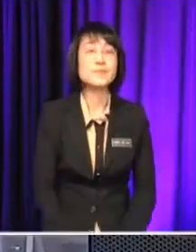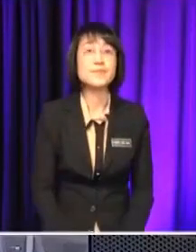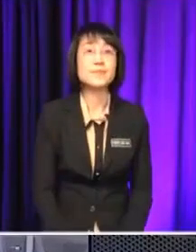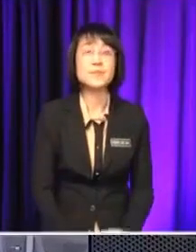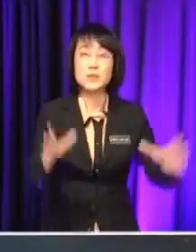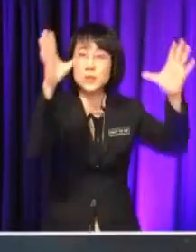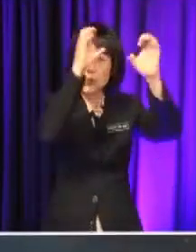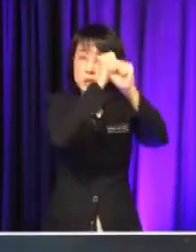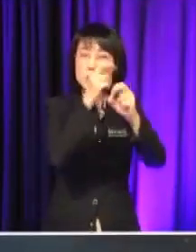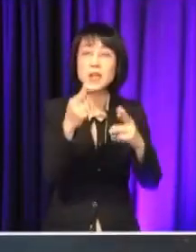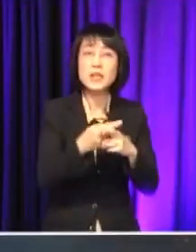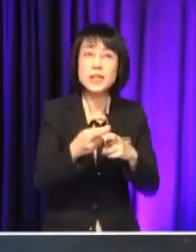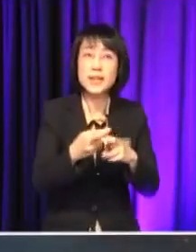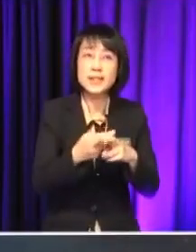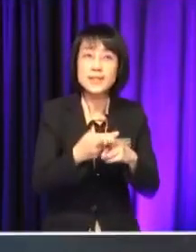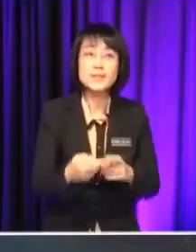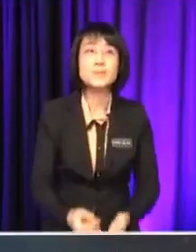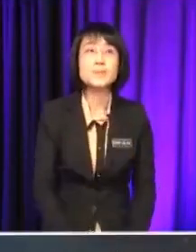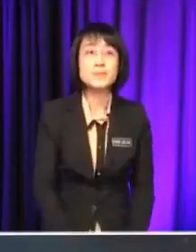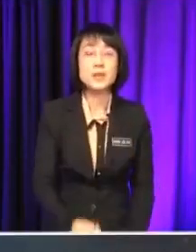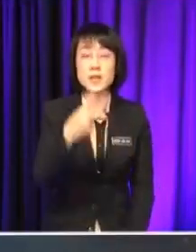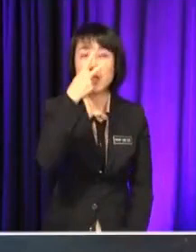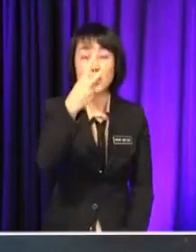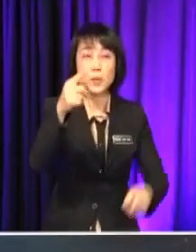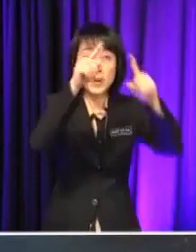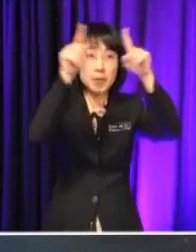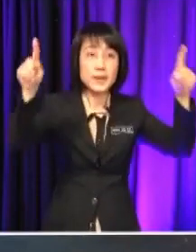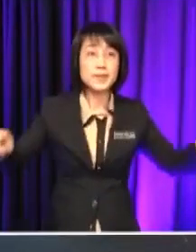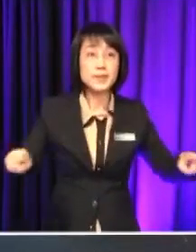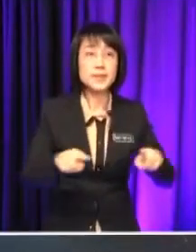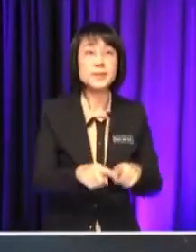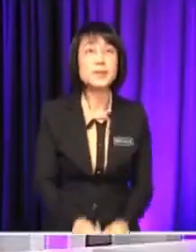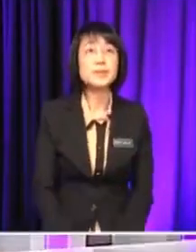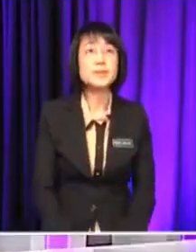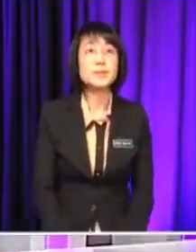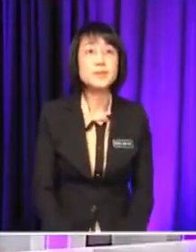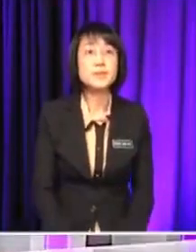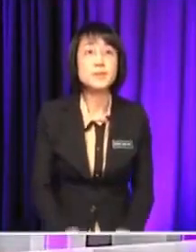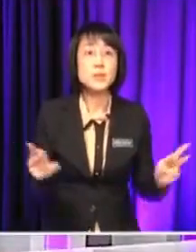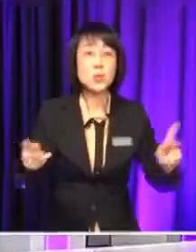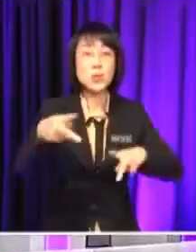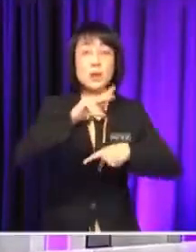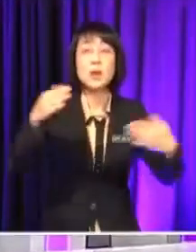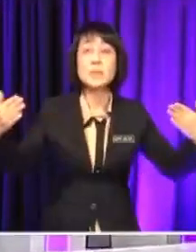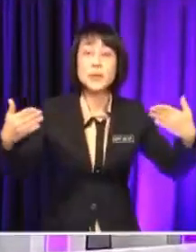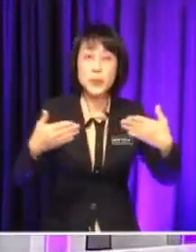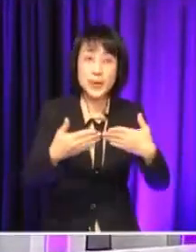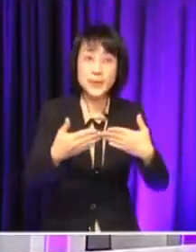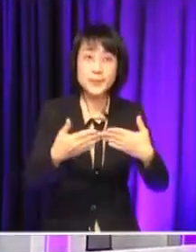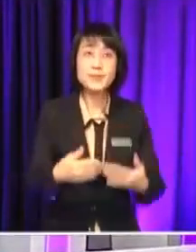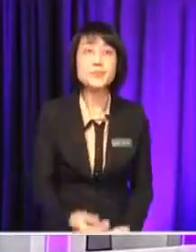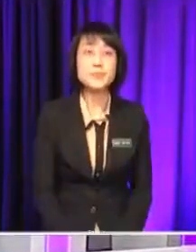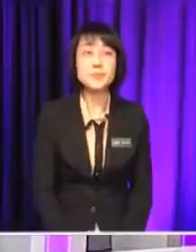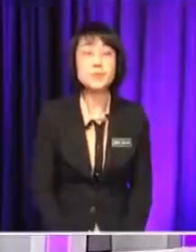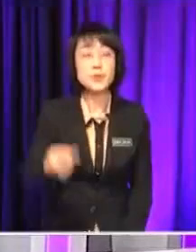kalau untuk kalau kita tengok dekat Papanya saya sediakan ini Oke saya hanya menyedihkan eee kotak penyambungan Oke kotak penyambungan